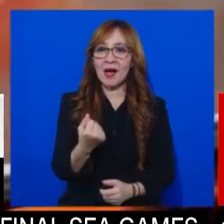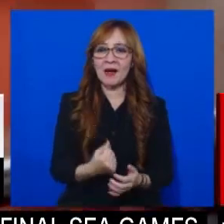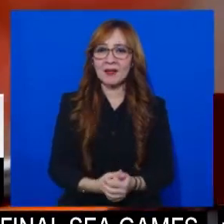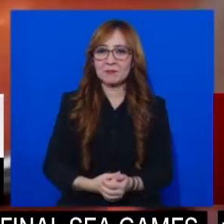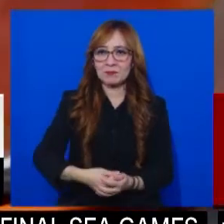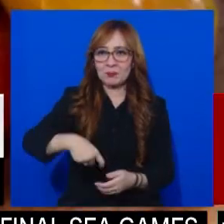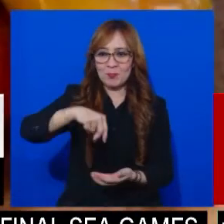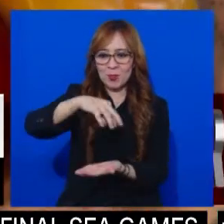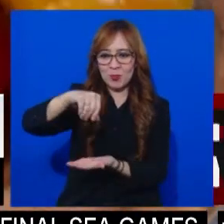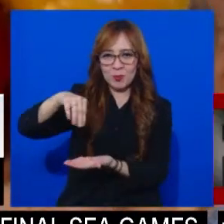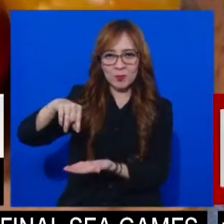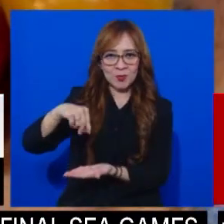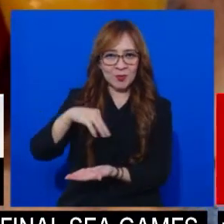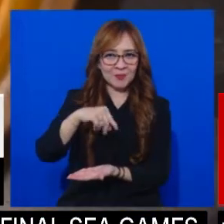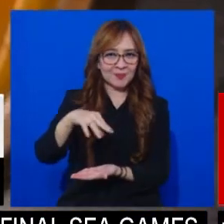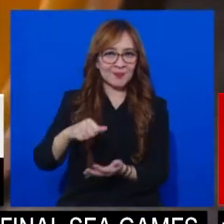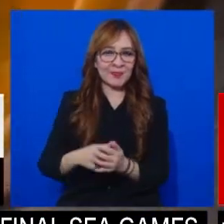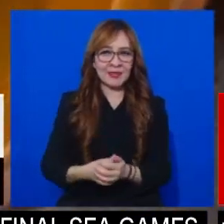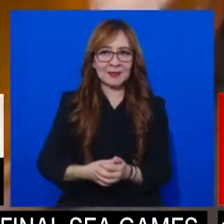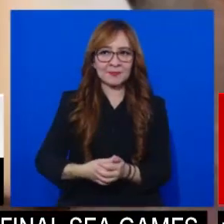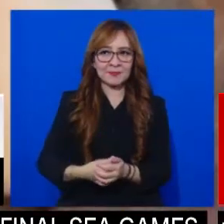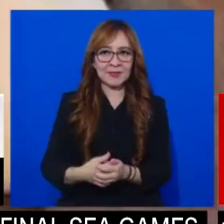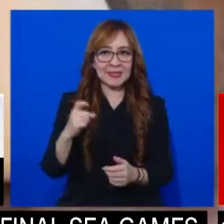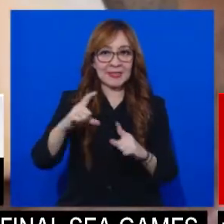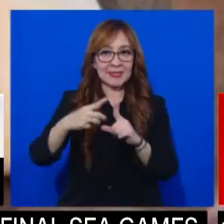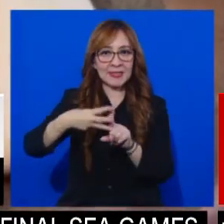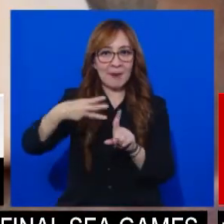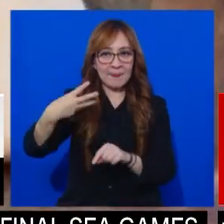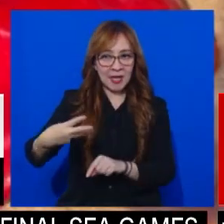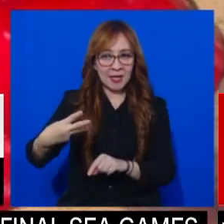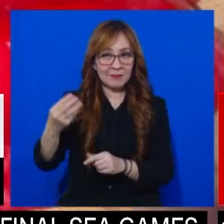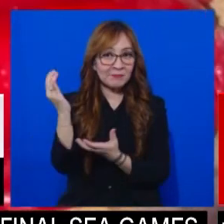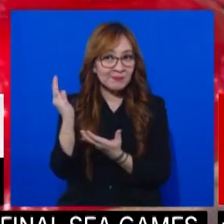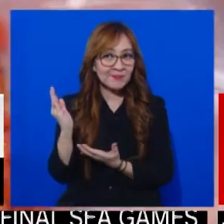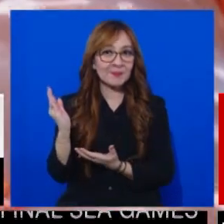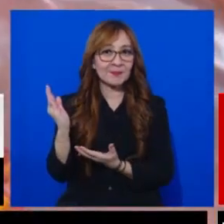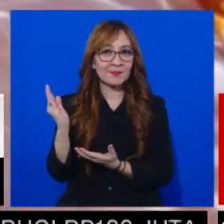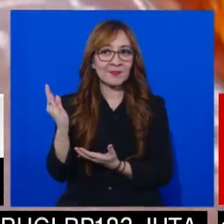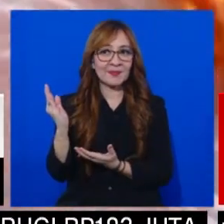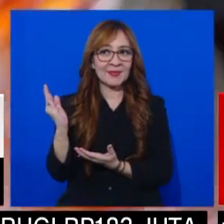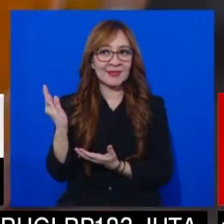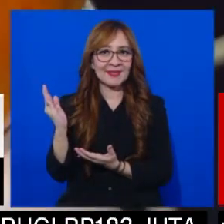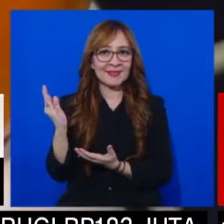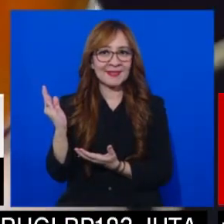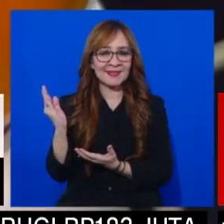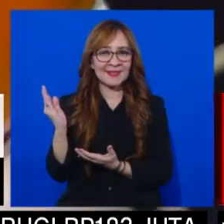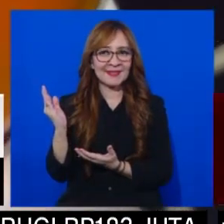bumbunya. Cabai rawit di blender bersama bawang putih, bawang merah, cabai merah, bubuk cabai.